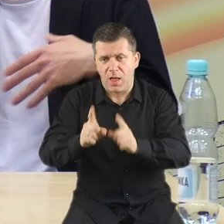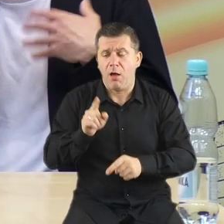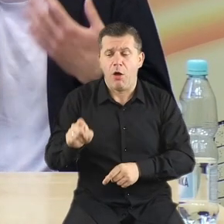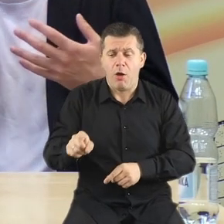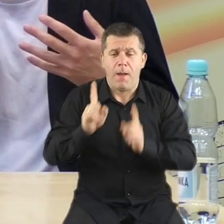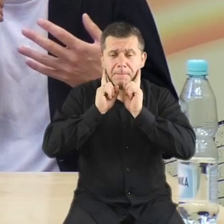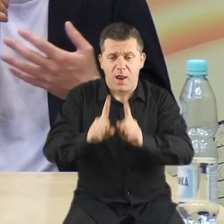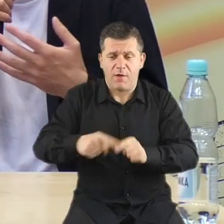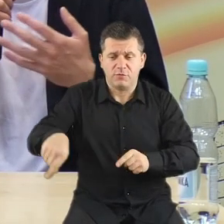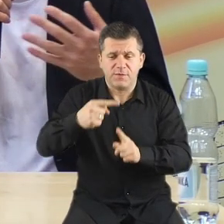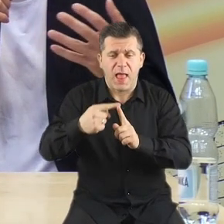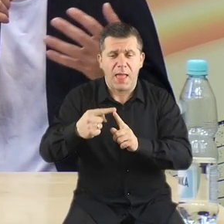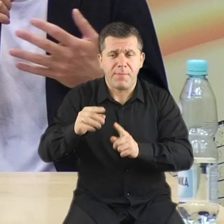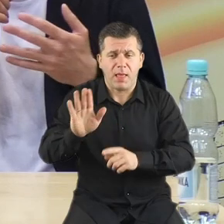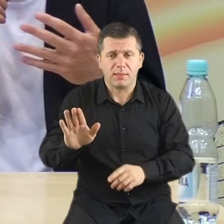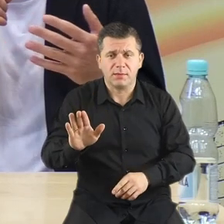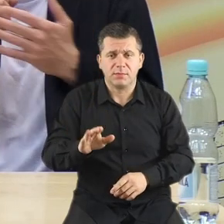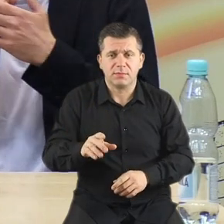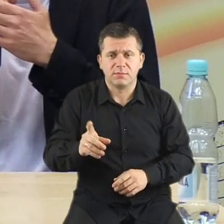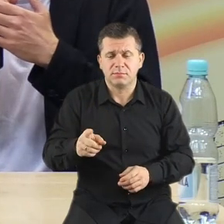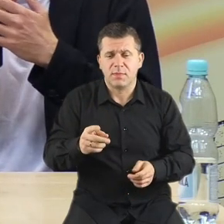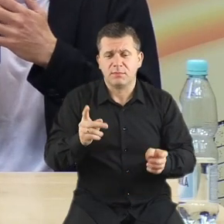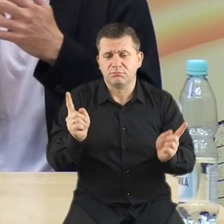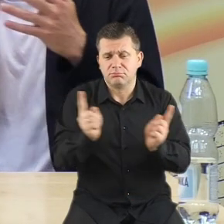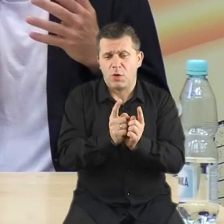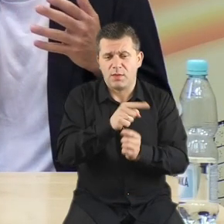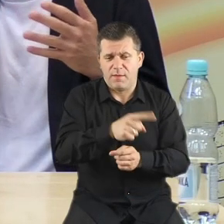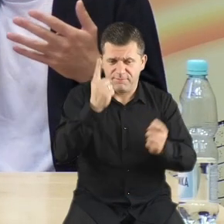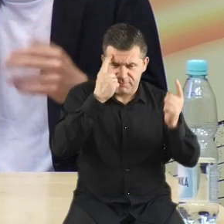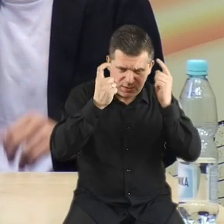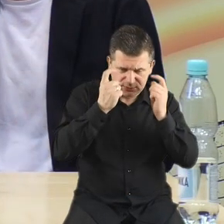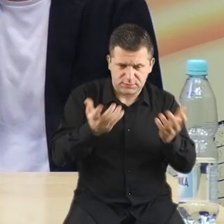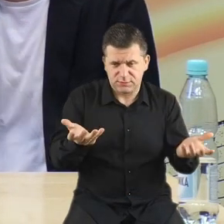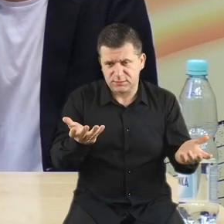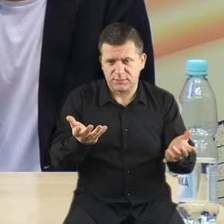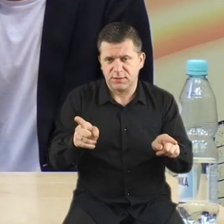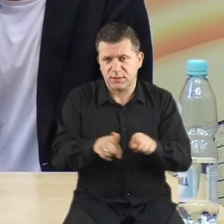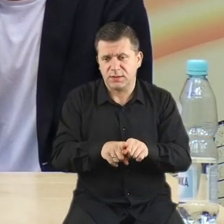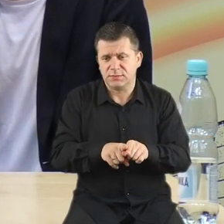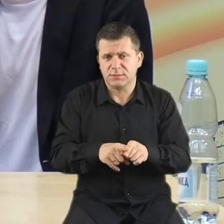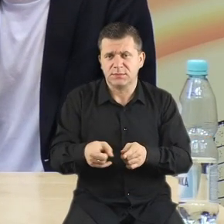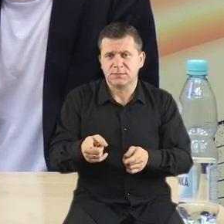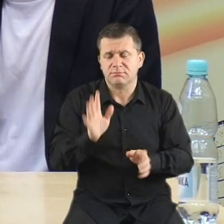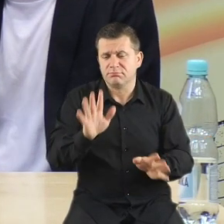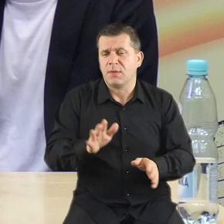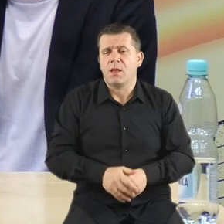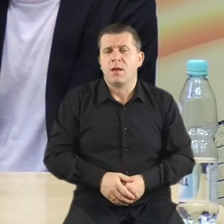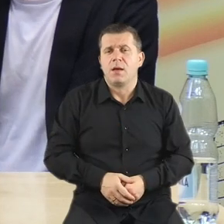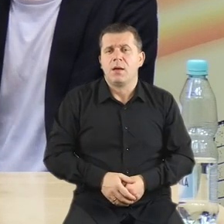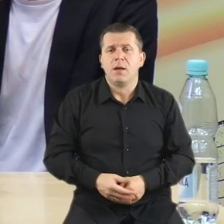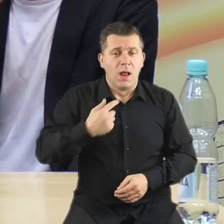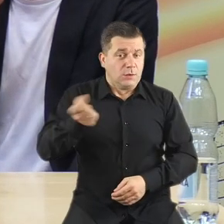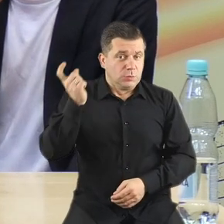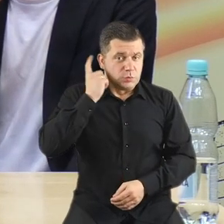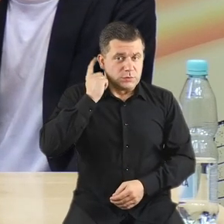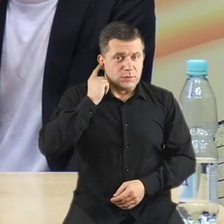prawdziwe elementy w zderzeniu z fikcją też jakoś stają się. Tak, no, najlepszy dowód na to, jak